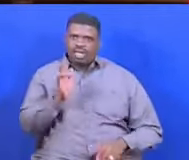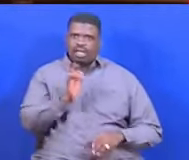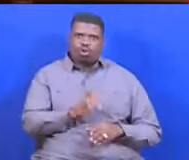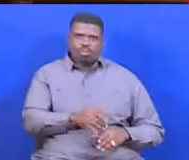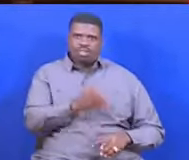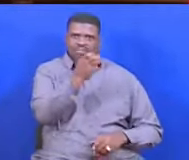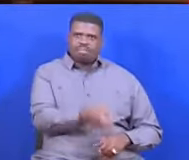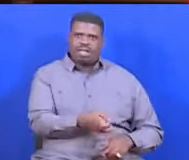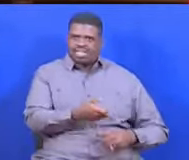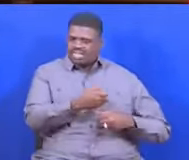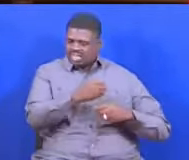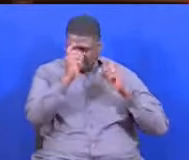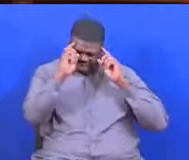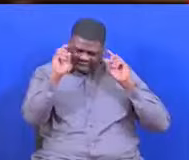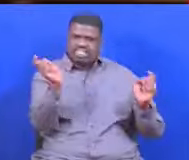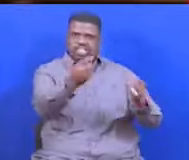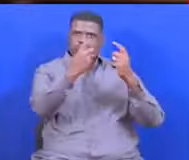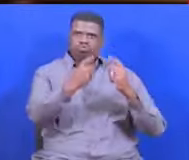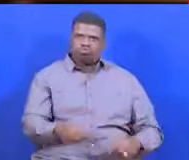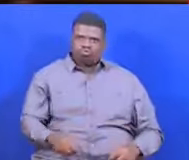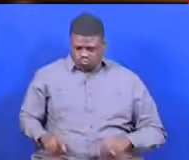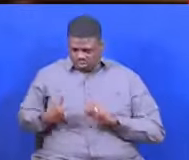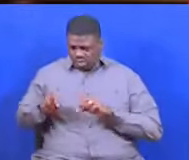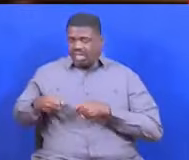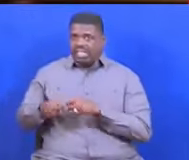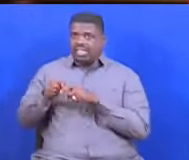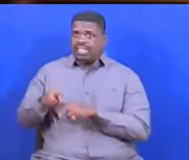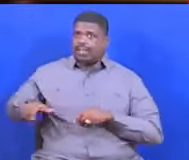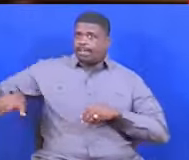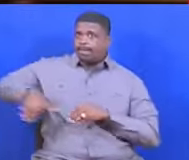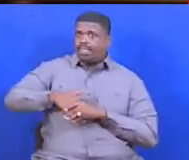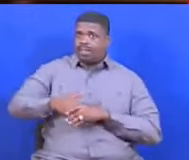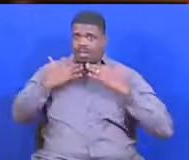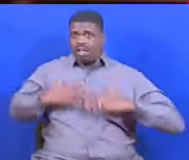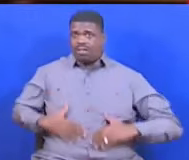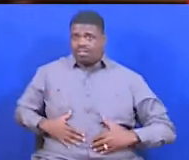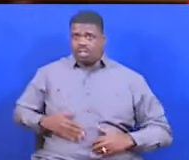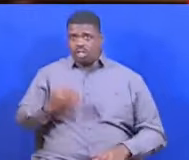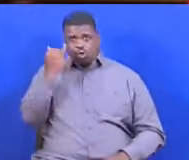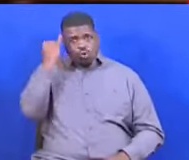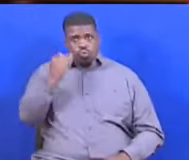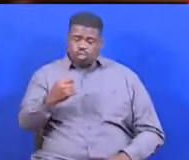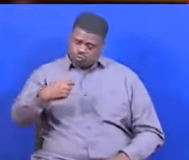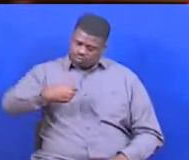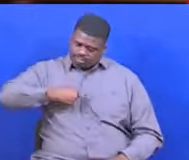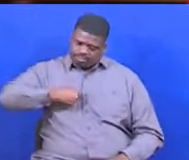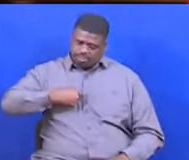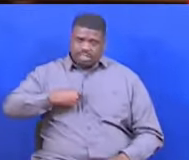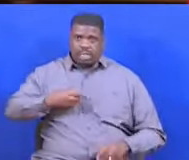acha comment vibaya. Lakini kwenye hii bima ya afya, ushauri ninayotoa mimi,